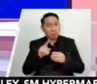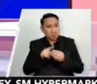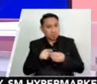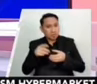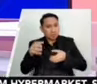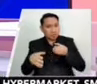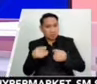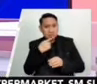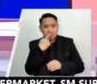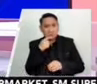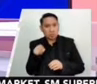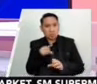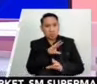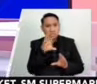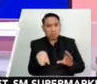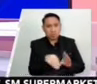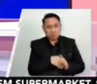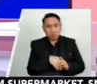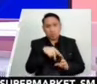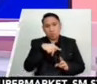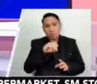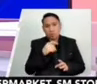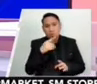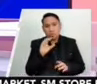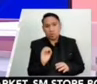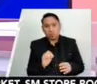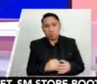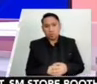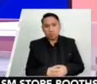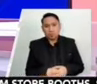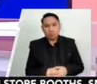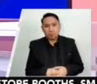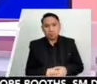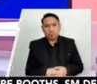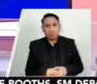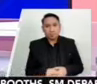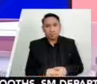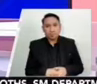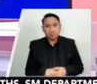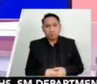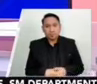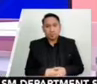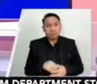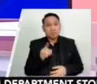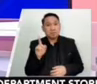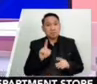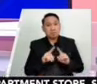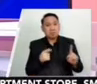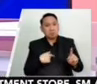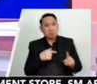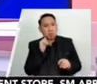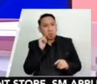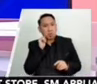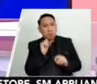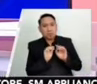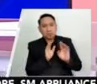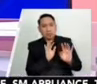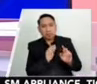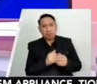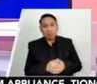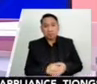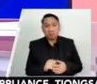niya sa iligal na operasyon ng Pogo Sa bambantarlac bagay na dati ng itinanggi ng alkalde yan ang unang balita ni